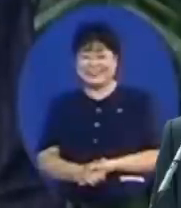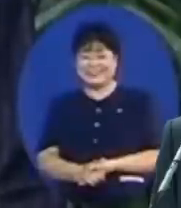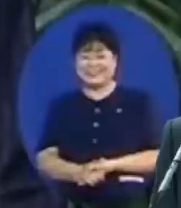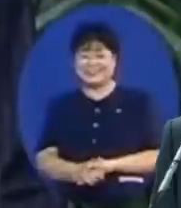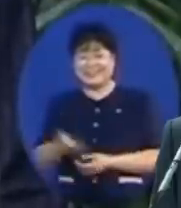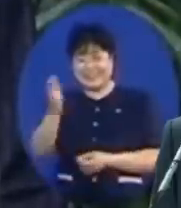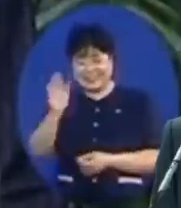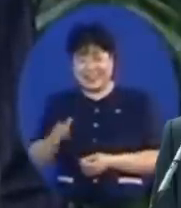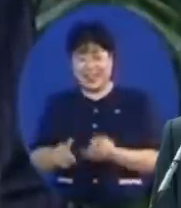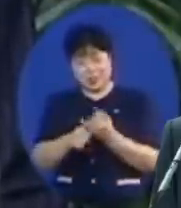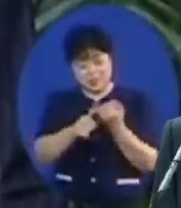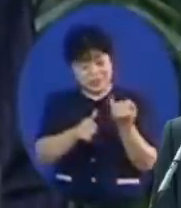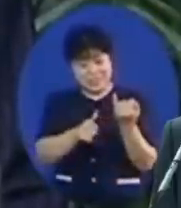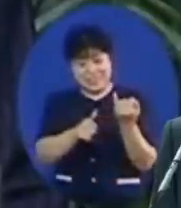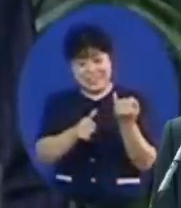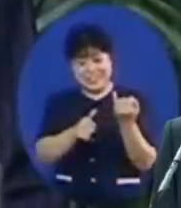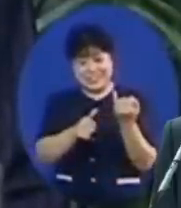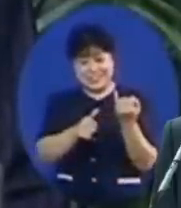그런데 부인이